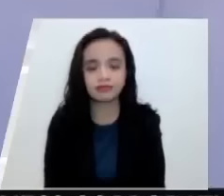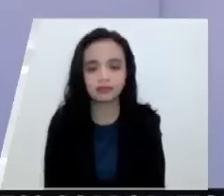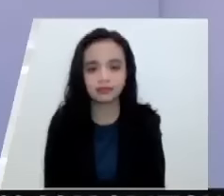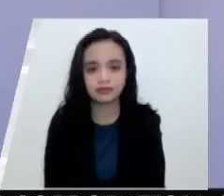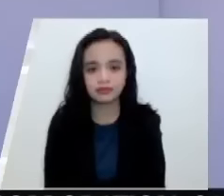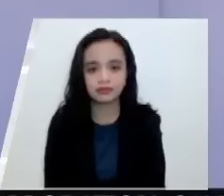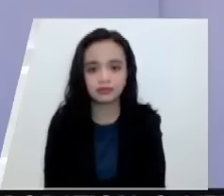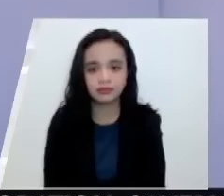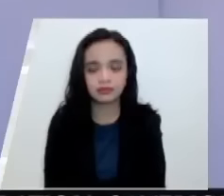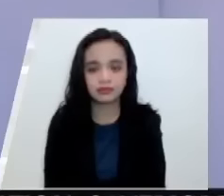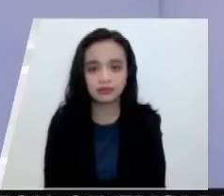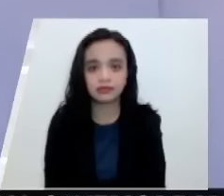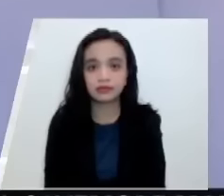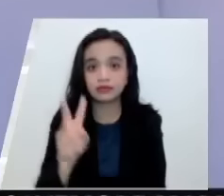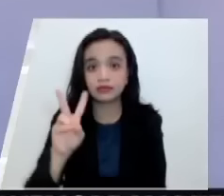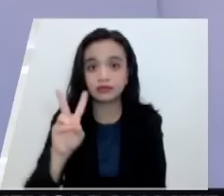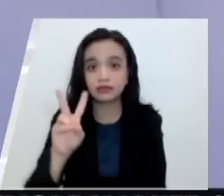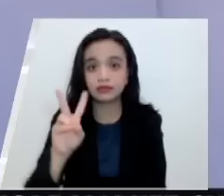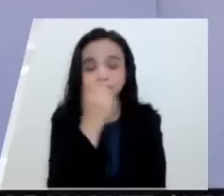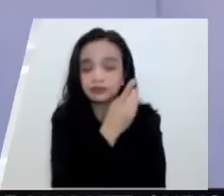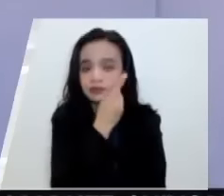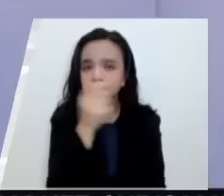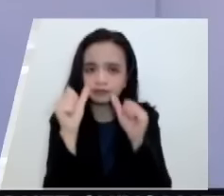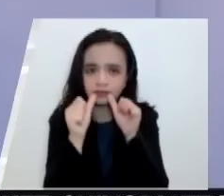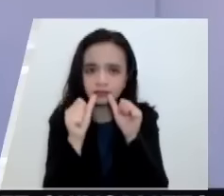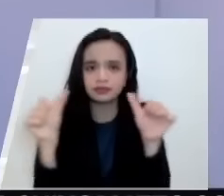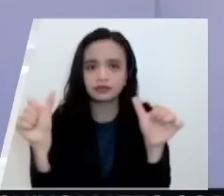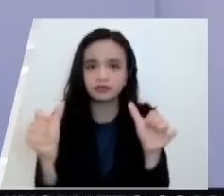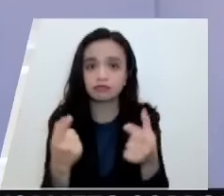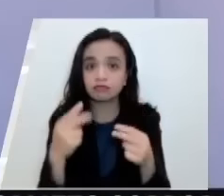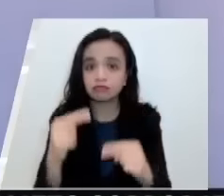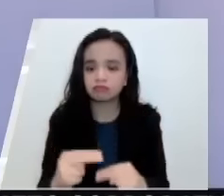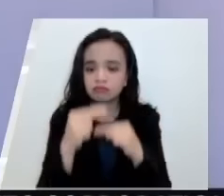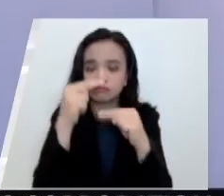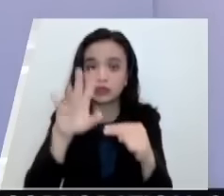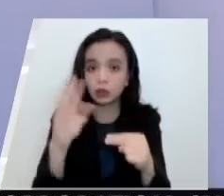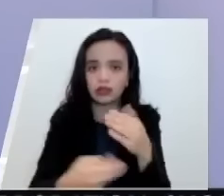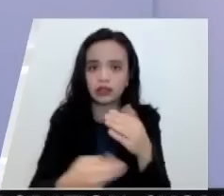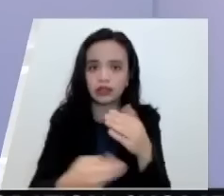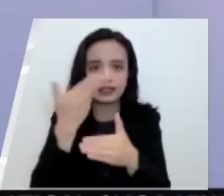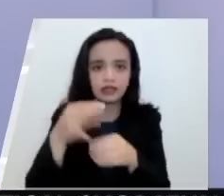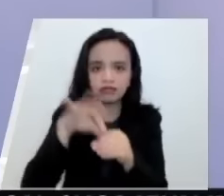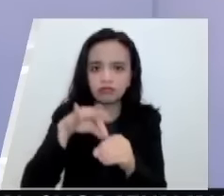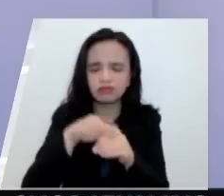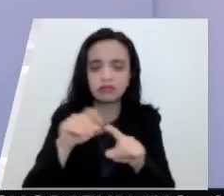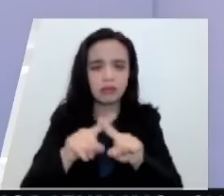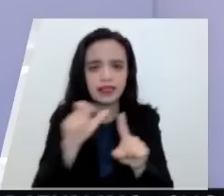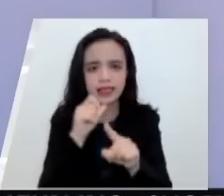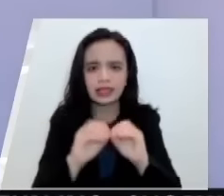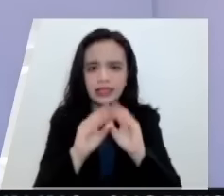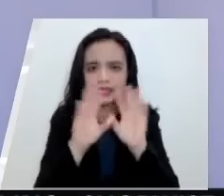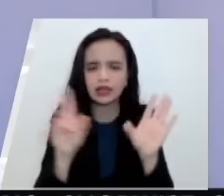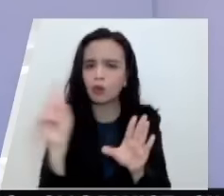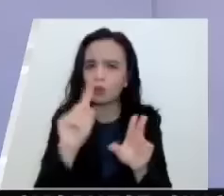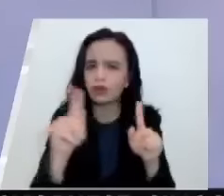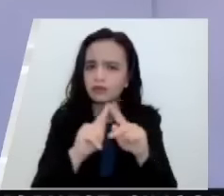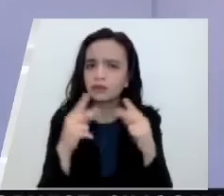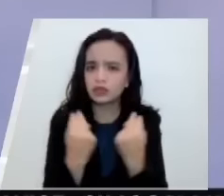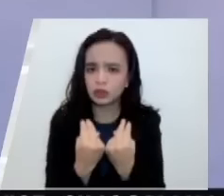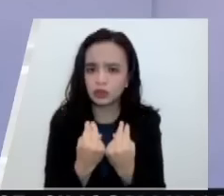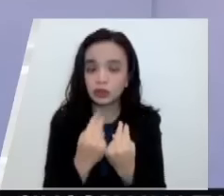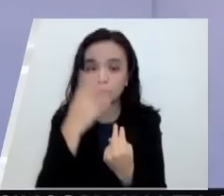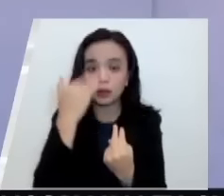Inanunsyo ni Vice President Sara Duterte na tatakbo raw siya sa susunod na eleksyon. Pero hindi malinaw kung para sa aling posisyon, lalo sa